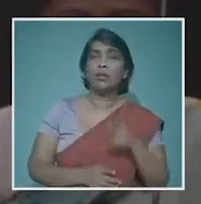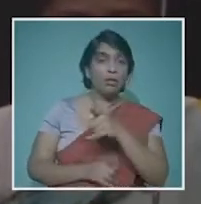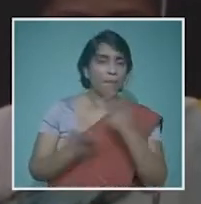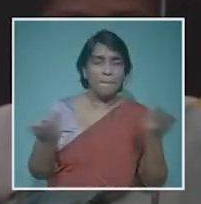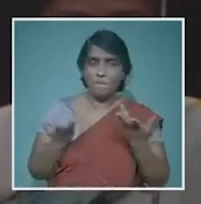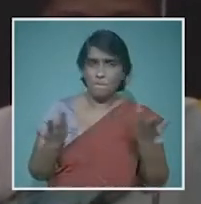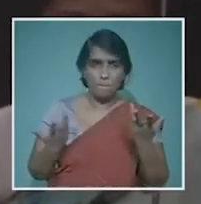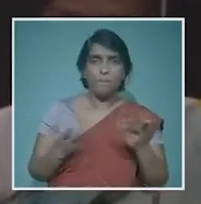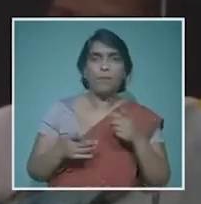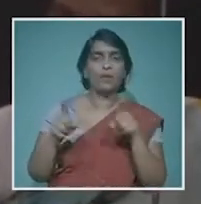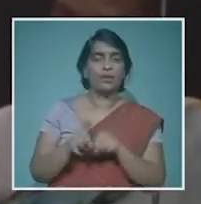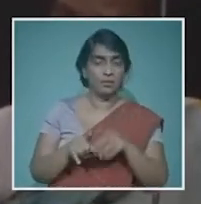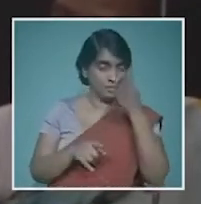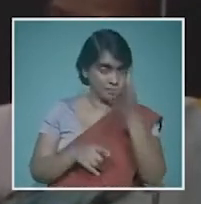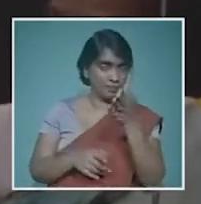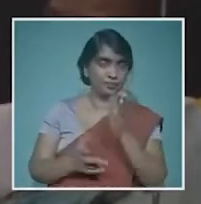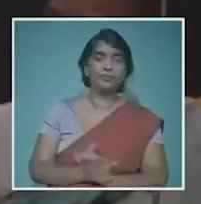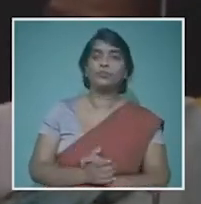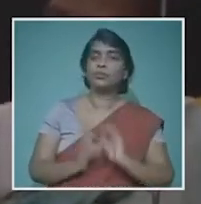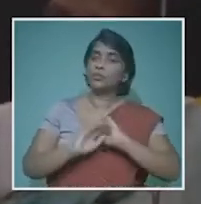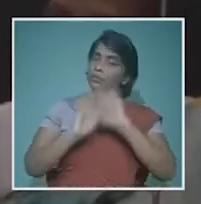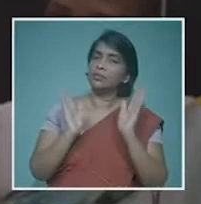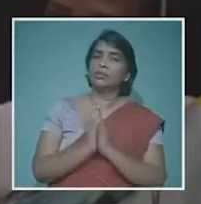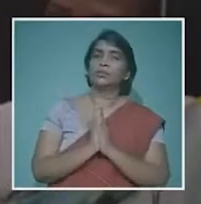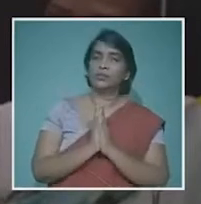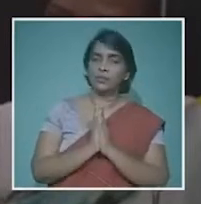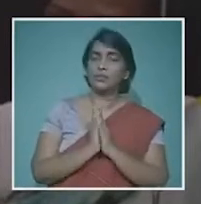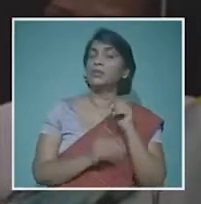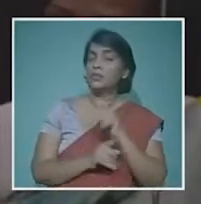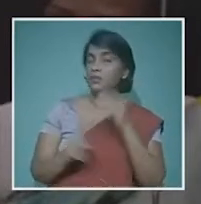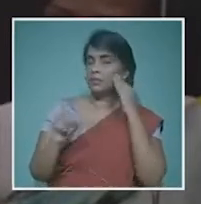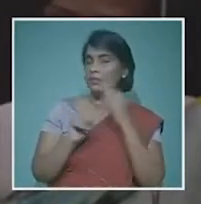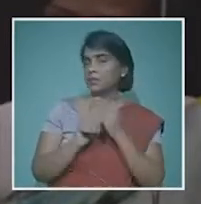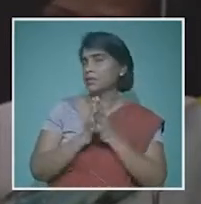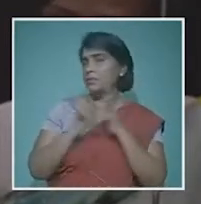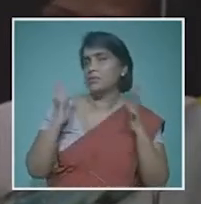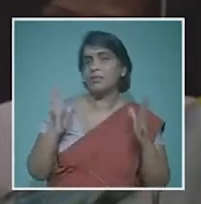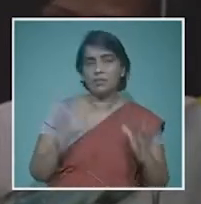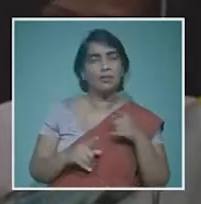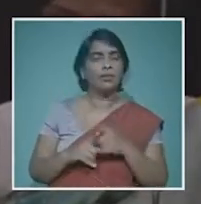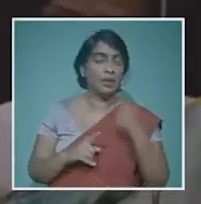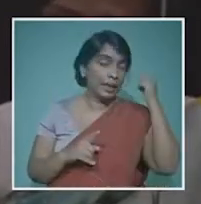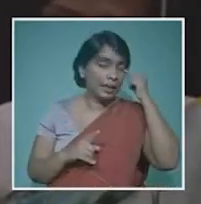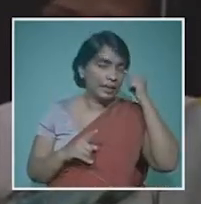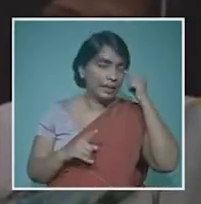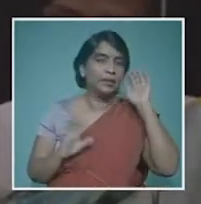බෑ ඒ නිසා ඔබ සියලු දෙනාම මේ ගැන බොහොම